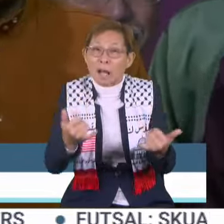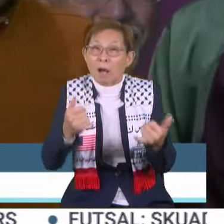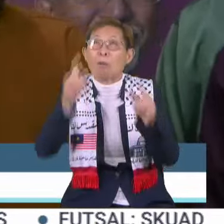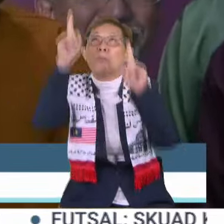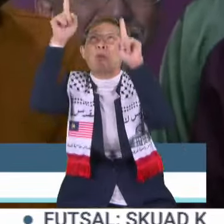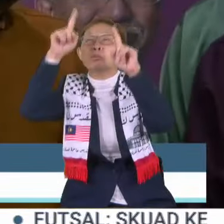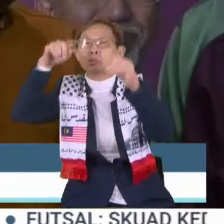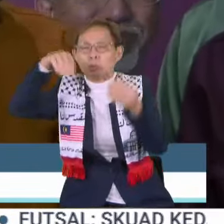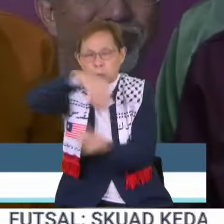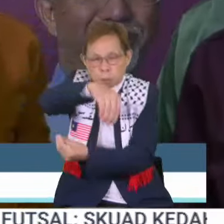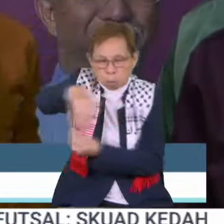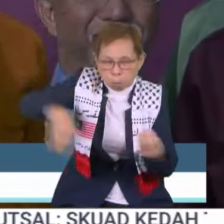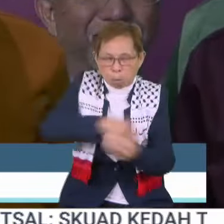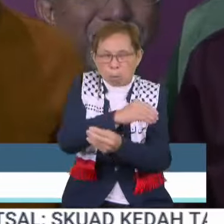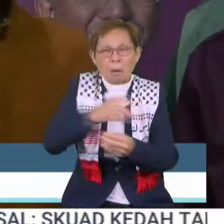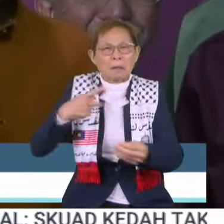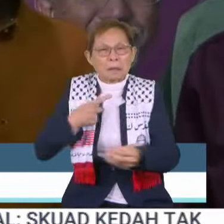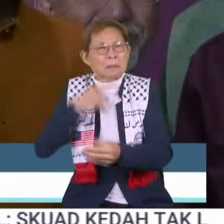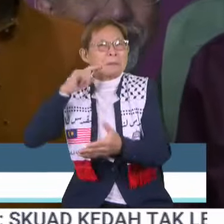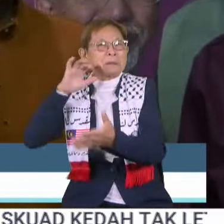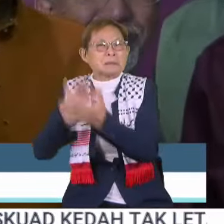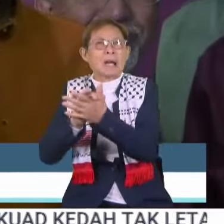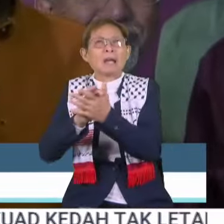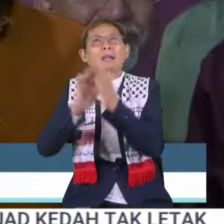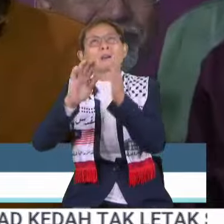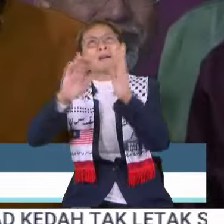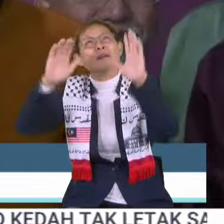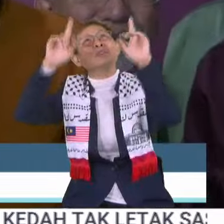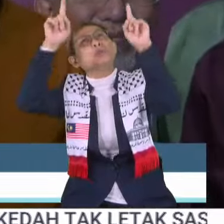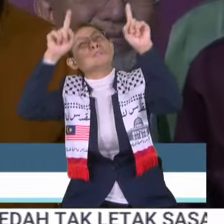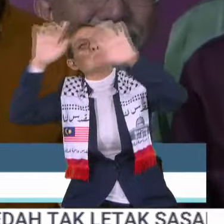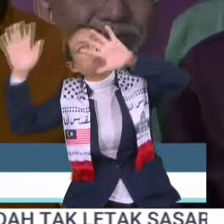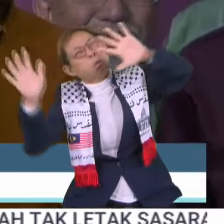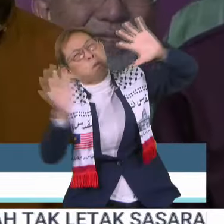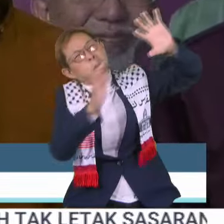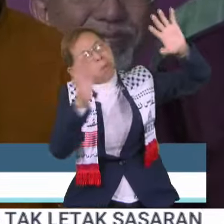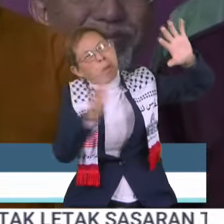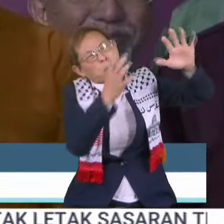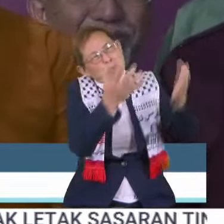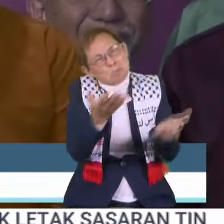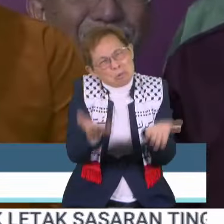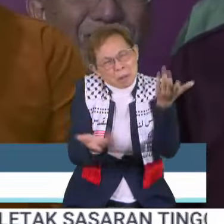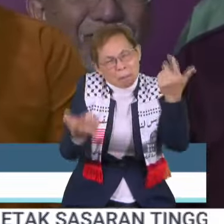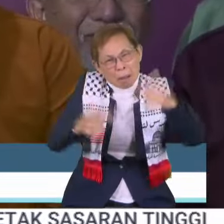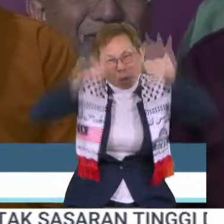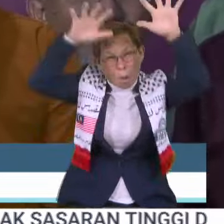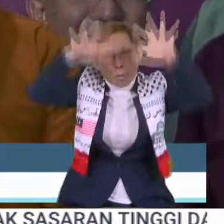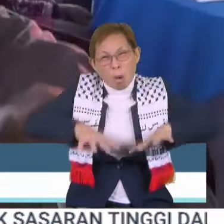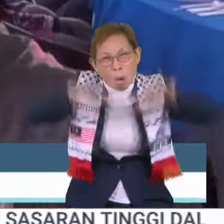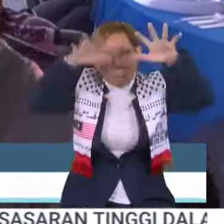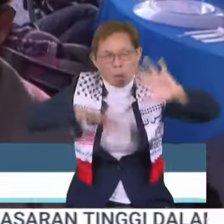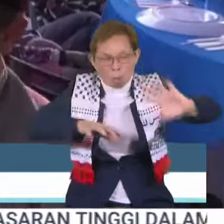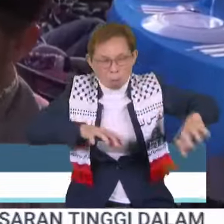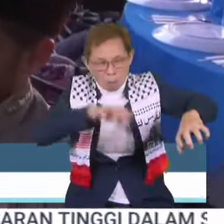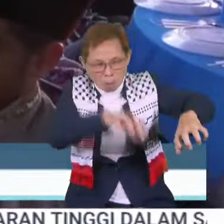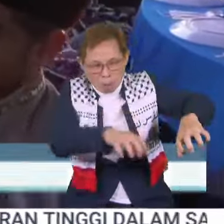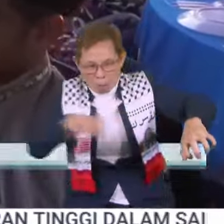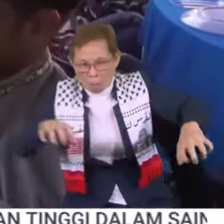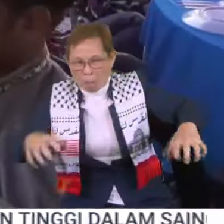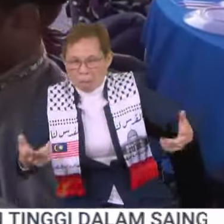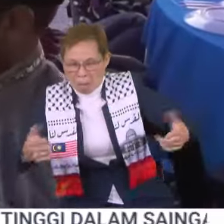kita percaya cuaca mungkin sedikit berangin dan mungkin akan berlaku beberapa hujan lebat di beberapa spot yang tertulah.